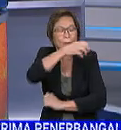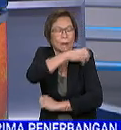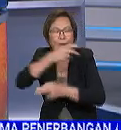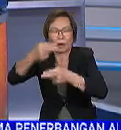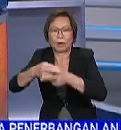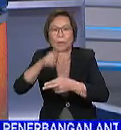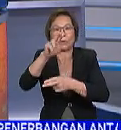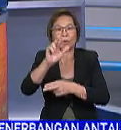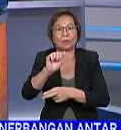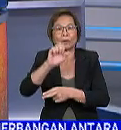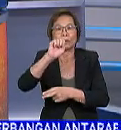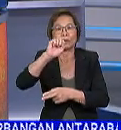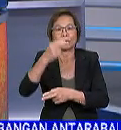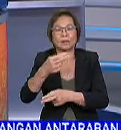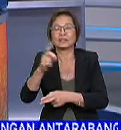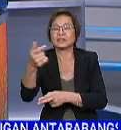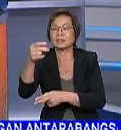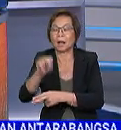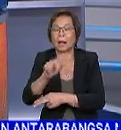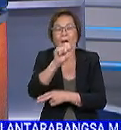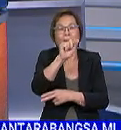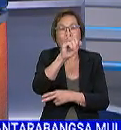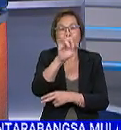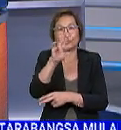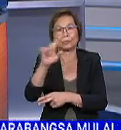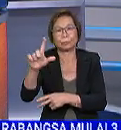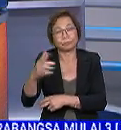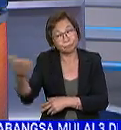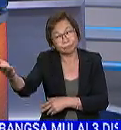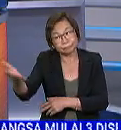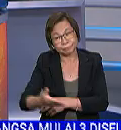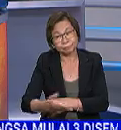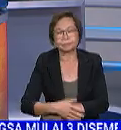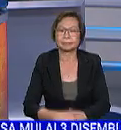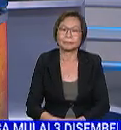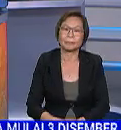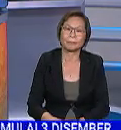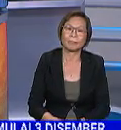pegawainya Rashdan Amirul Ashraf Ruslan. Silakan Rashdan.